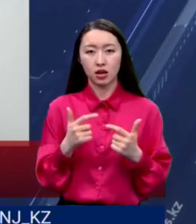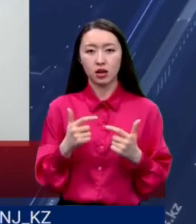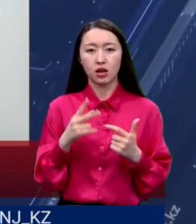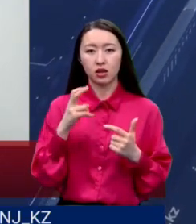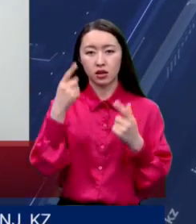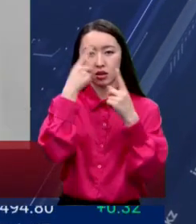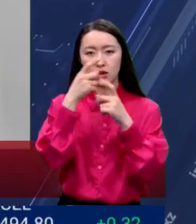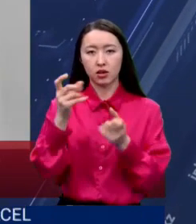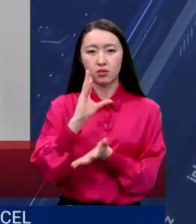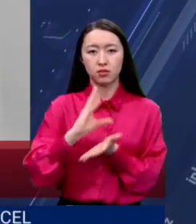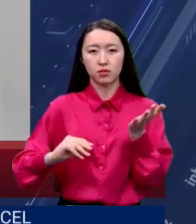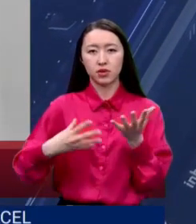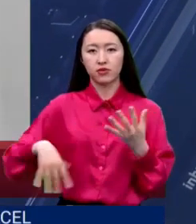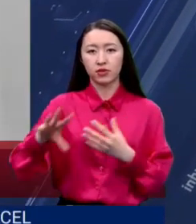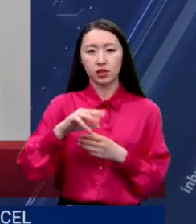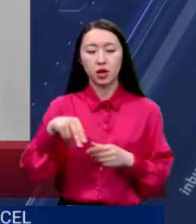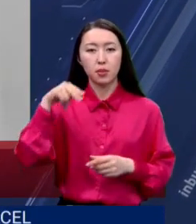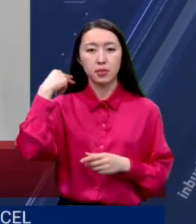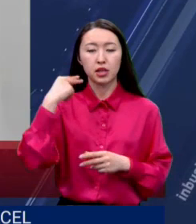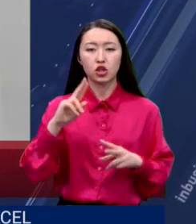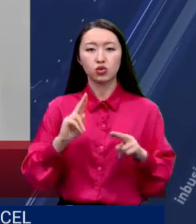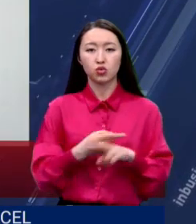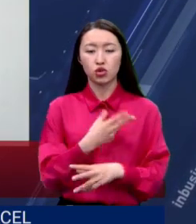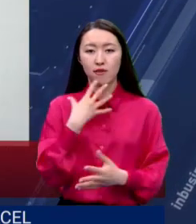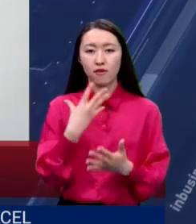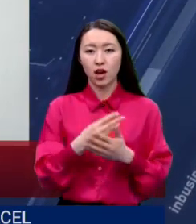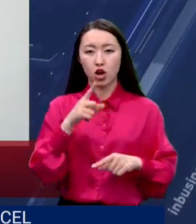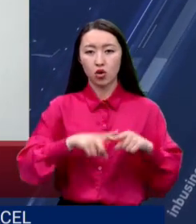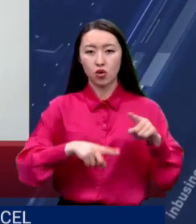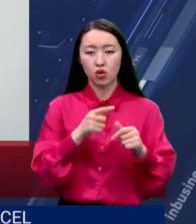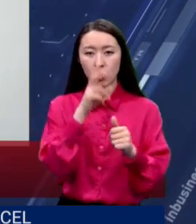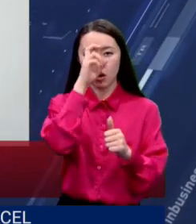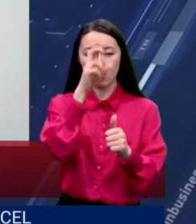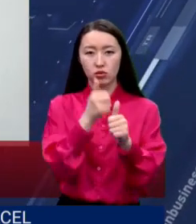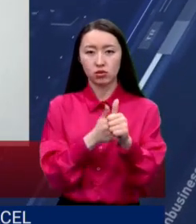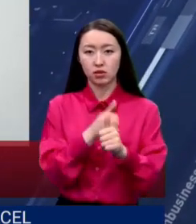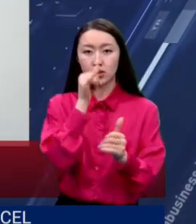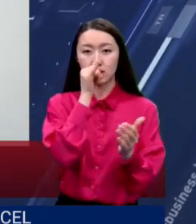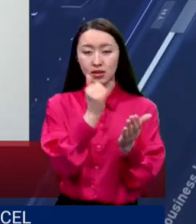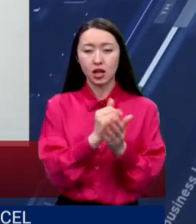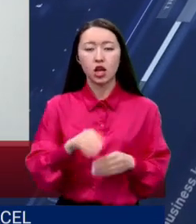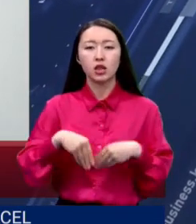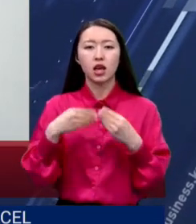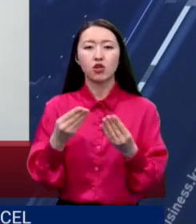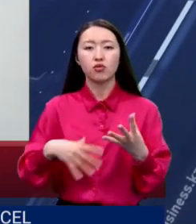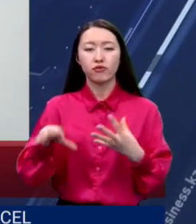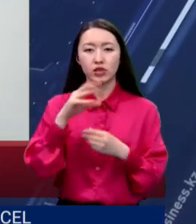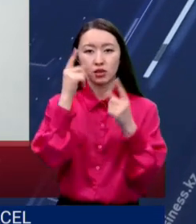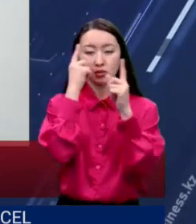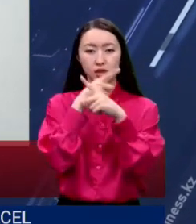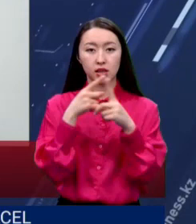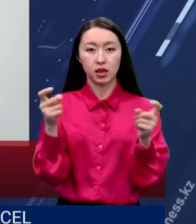всей остальной системы. Президент, исключая своих родственников из государственной системы, он дает всем остальным сигнал, что,